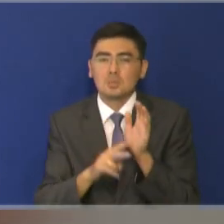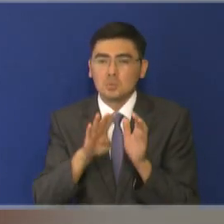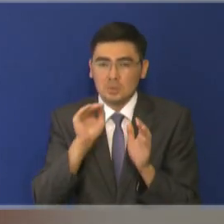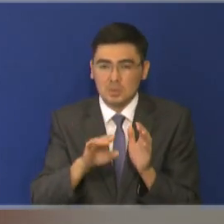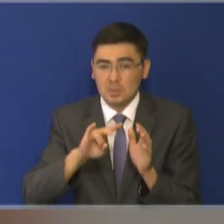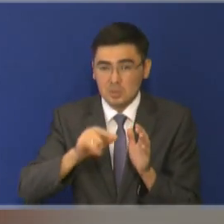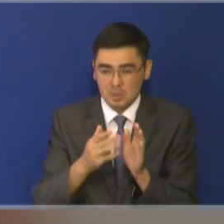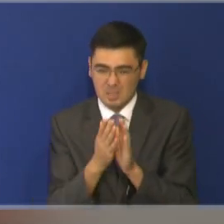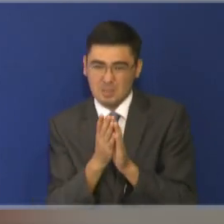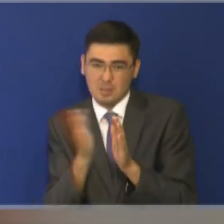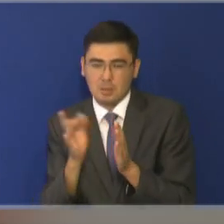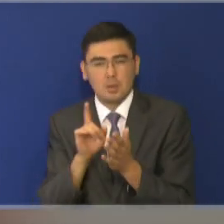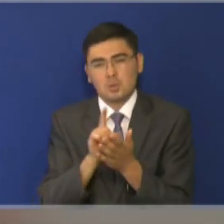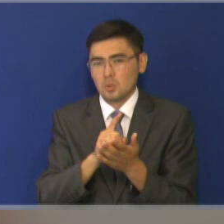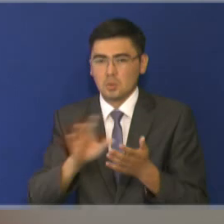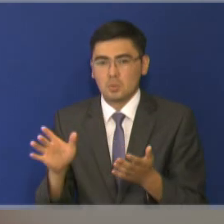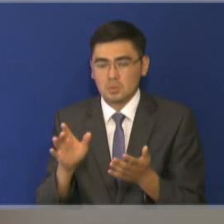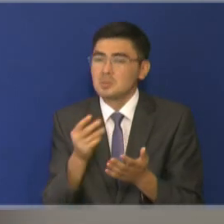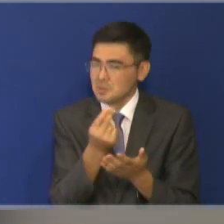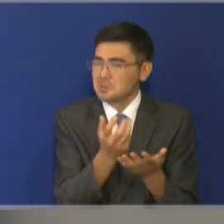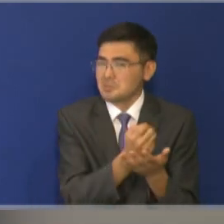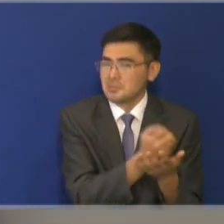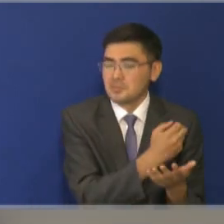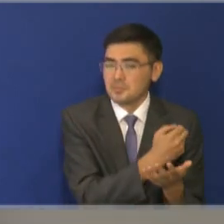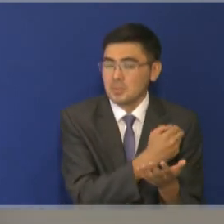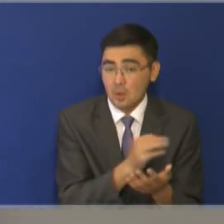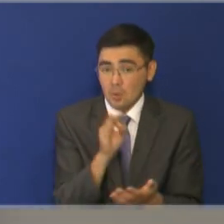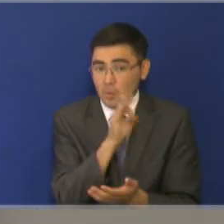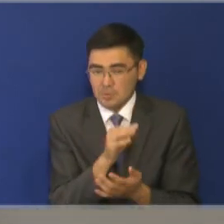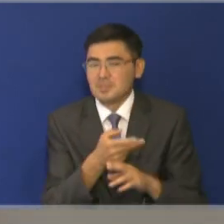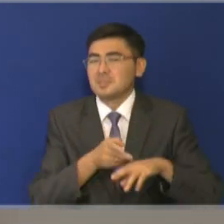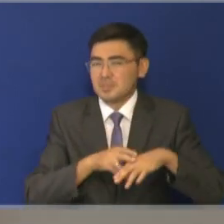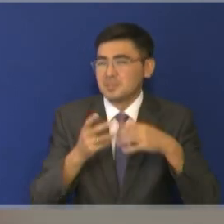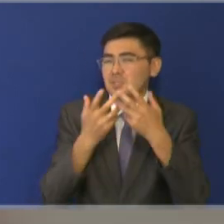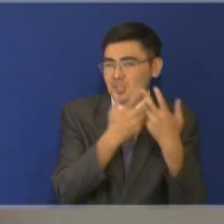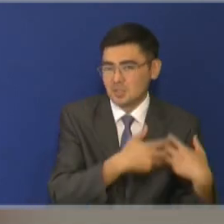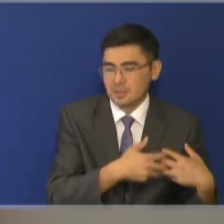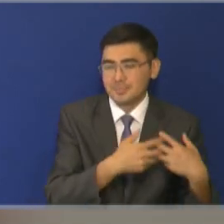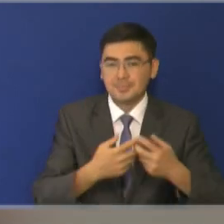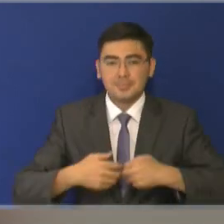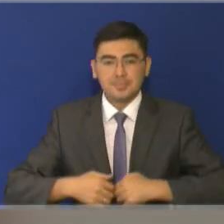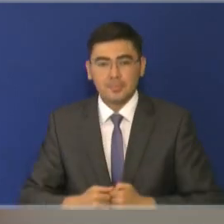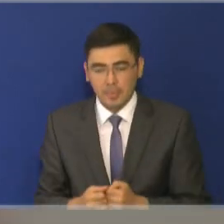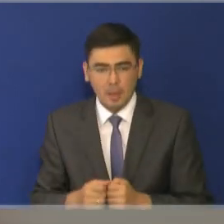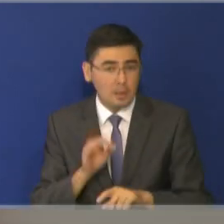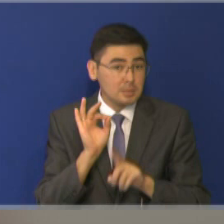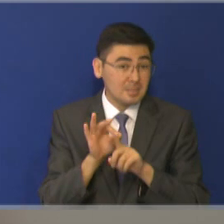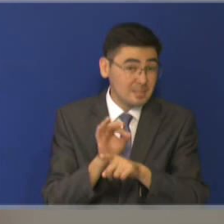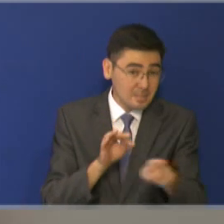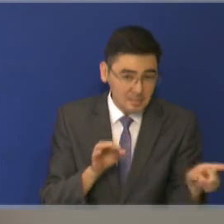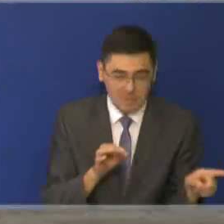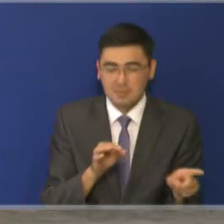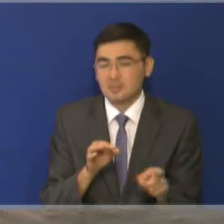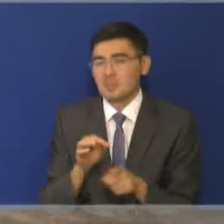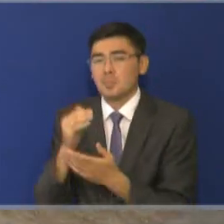374196 теңгеден аспау керек. Бақытты отбасы бағдарламасы бойынша кірісті осылайша есептейді. Себебі бұл бағдарлама халықтың осал санаттарына